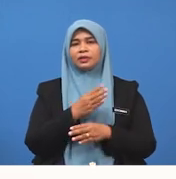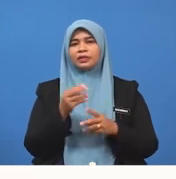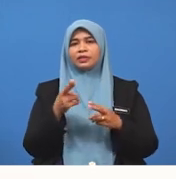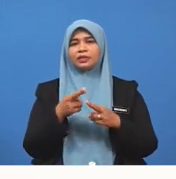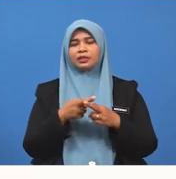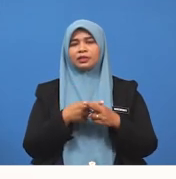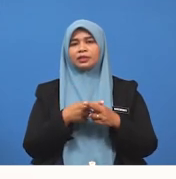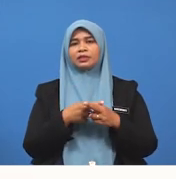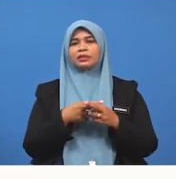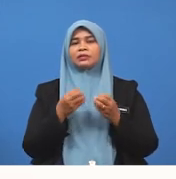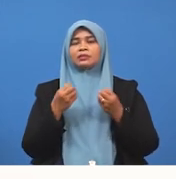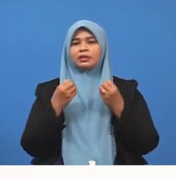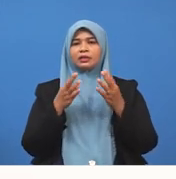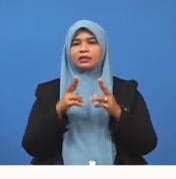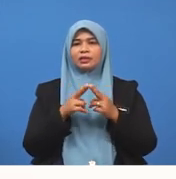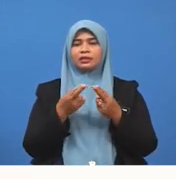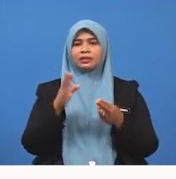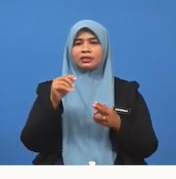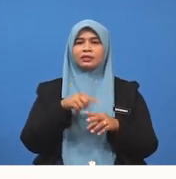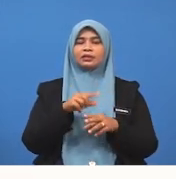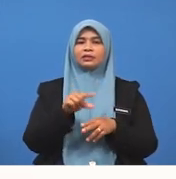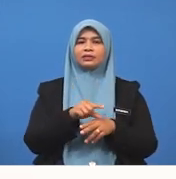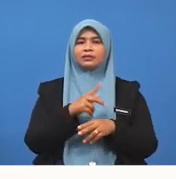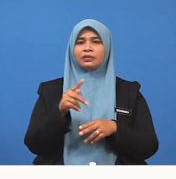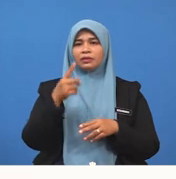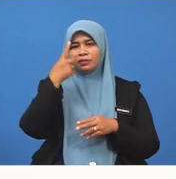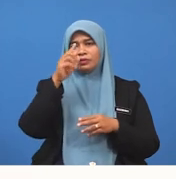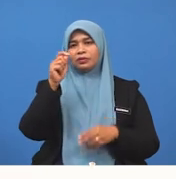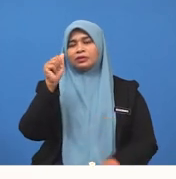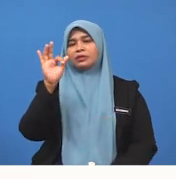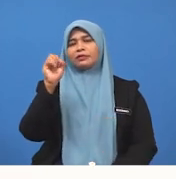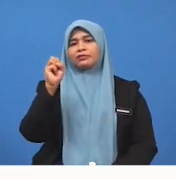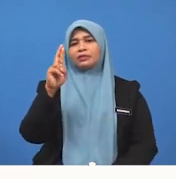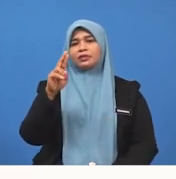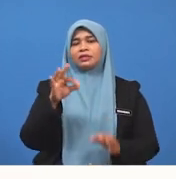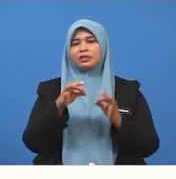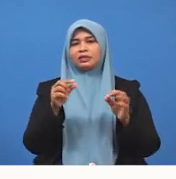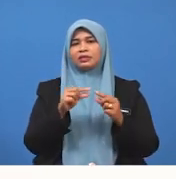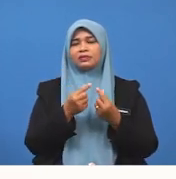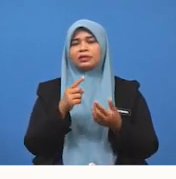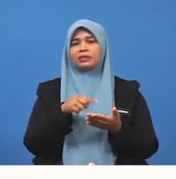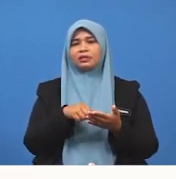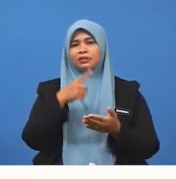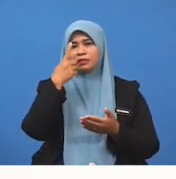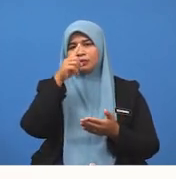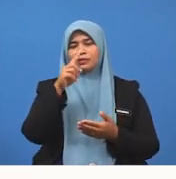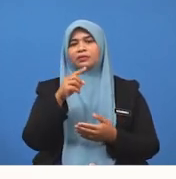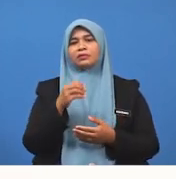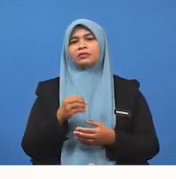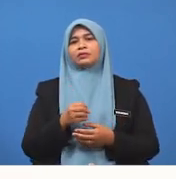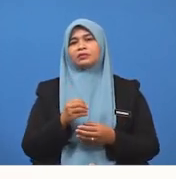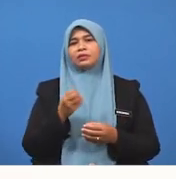kebanyakan hadits yang digunakan untuk mentafsirkan ayat al-qur'an ini dinyatakan sumber